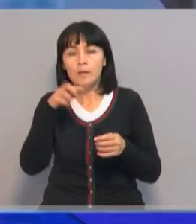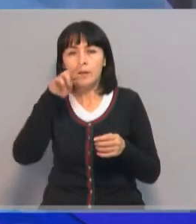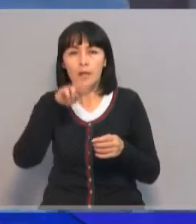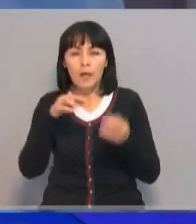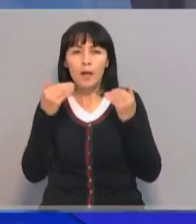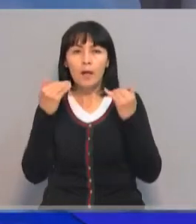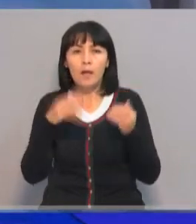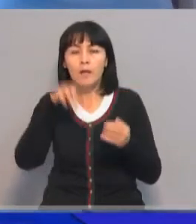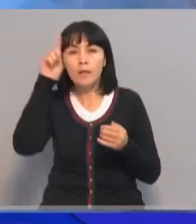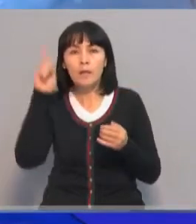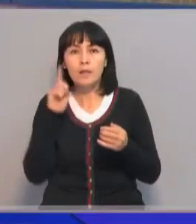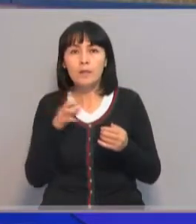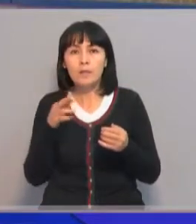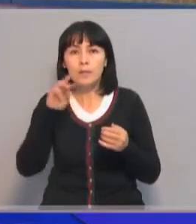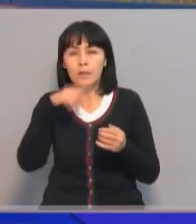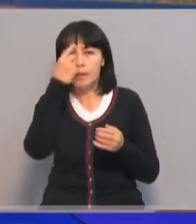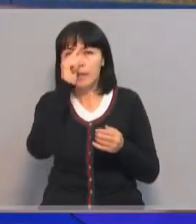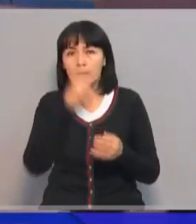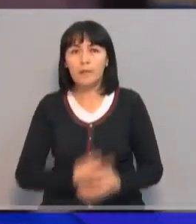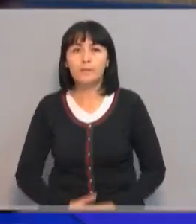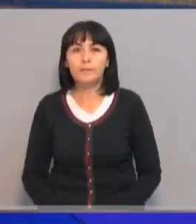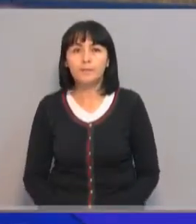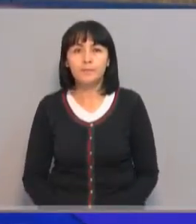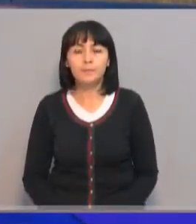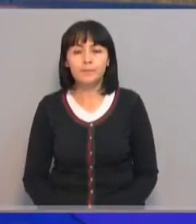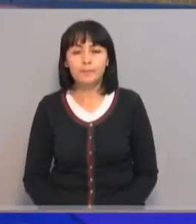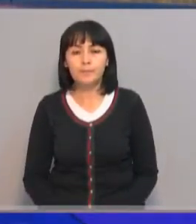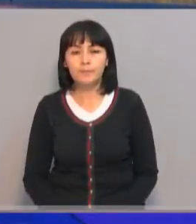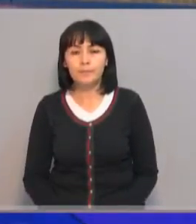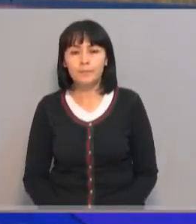Великобритания, Израиль, Бельгия и Индия.